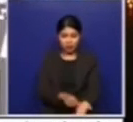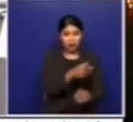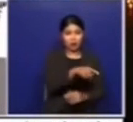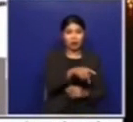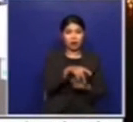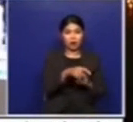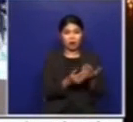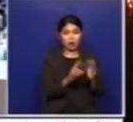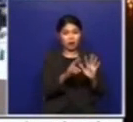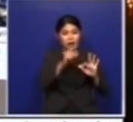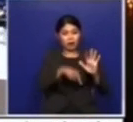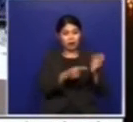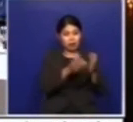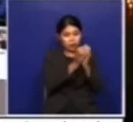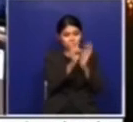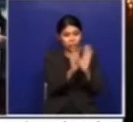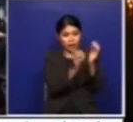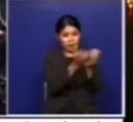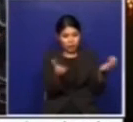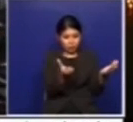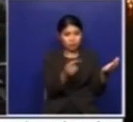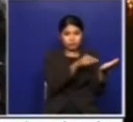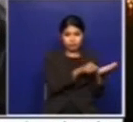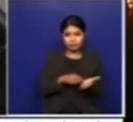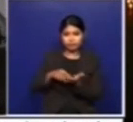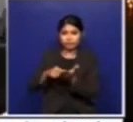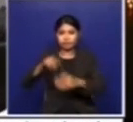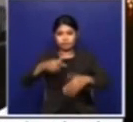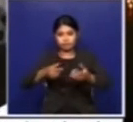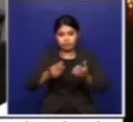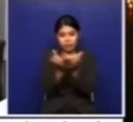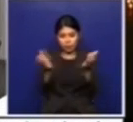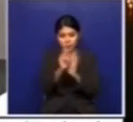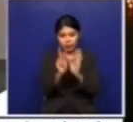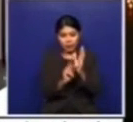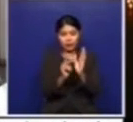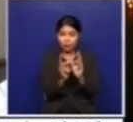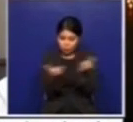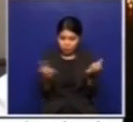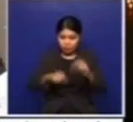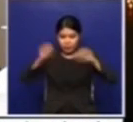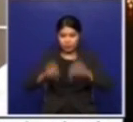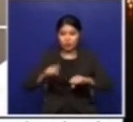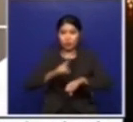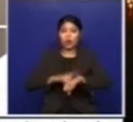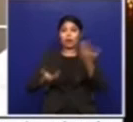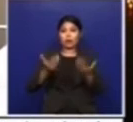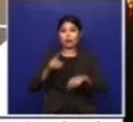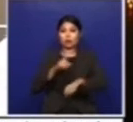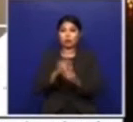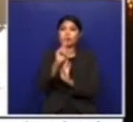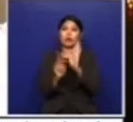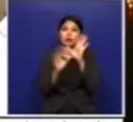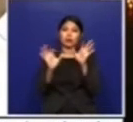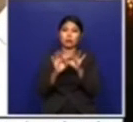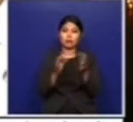งอยู่นั้นไปสู่การออกเสียงประชามติส่วนจะใช้เวลาเท่าใดก็เป็นไปตามกฎหมายว่าด้วยการออกเสียง